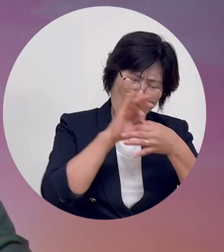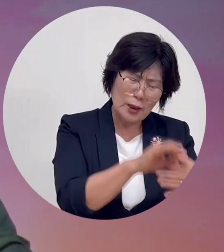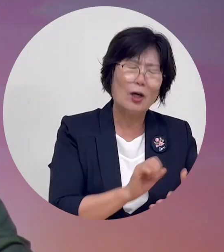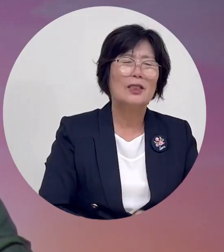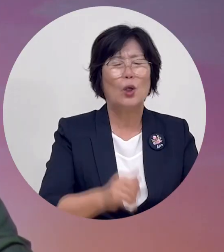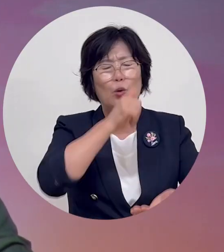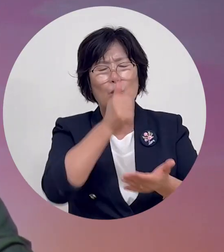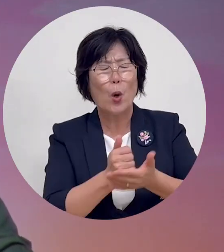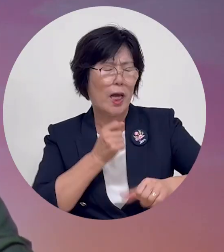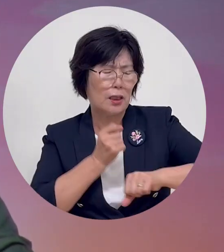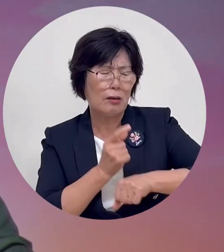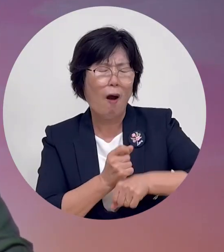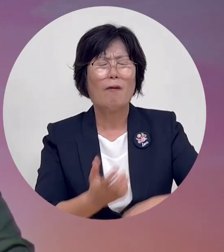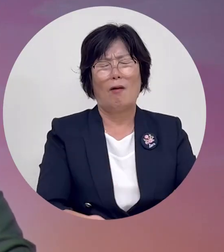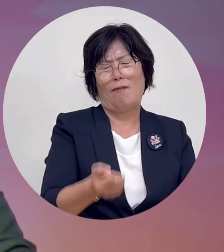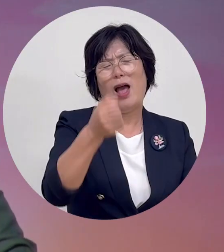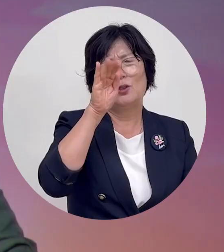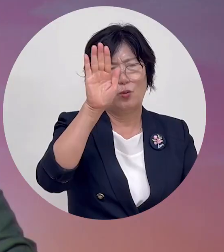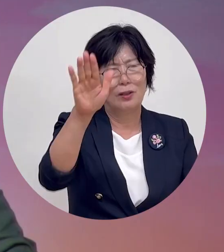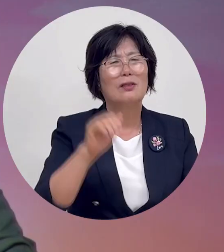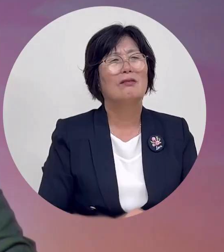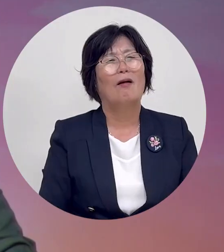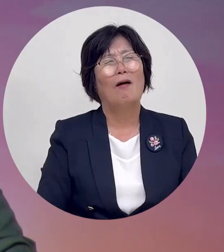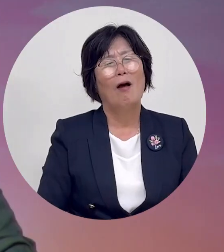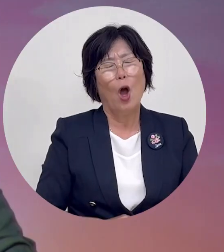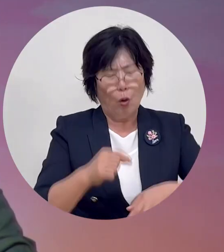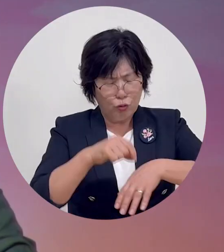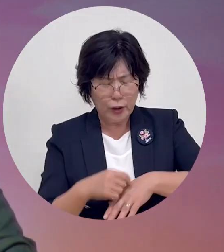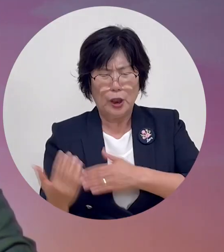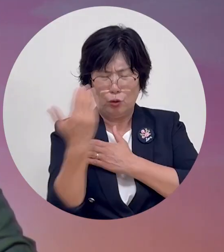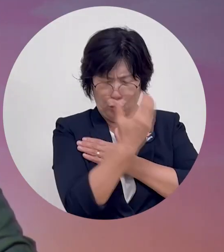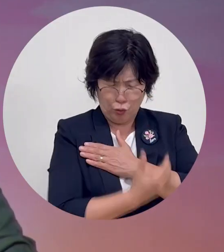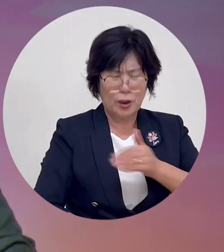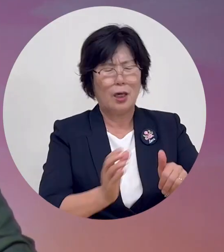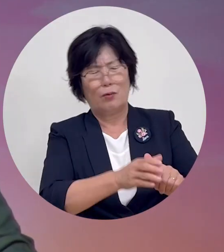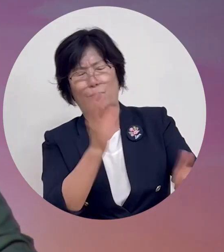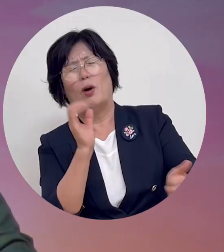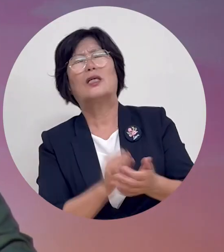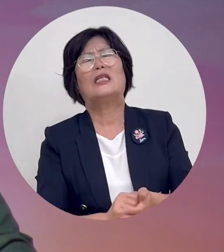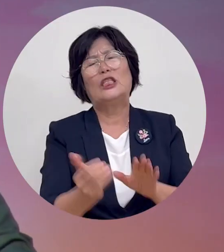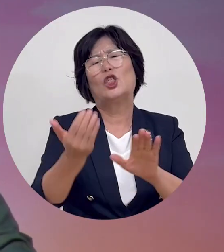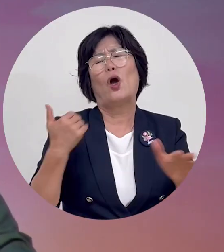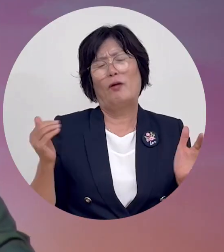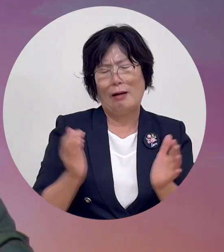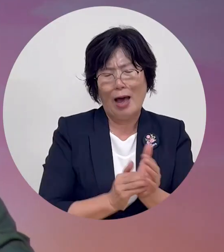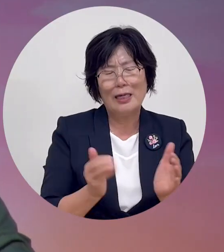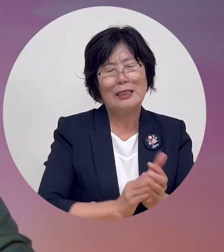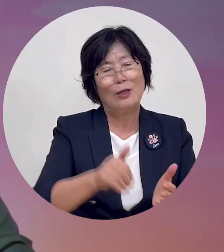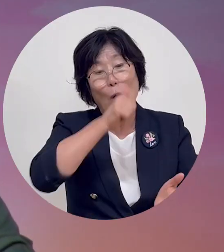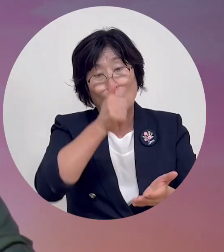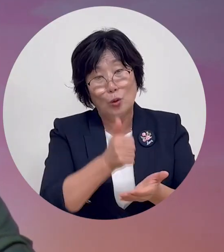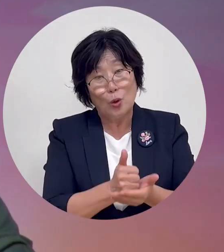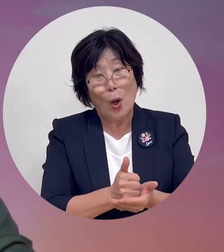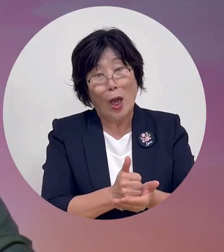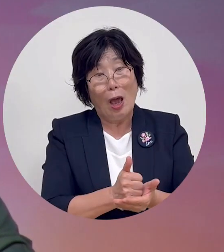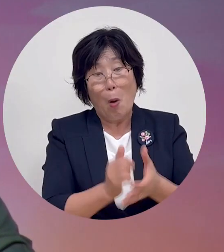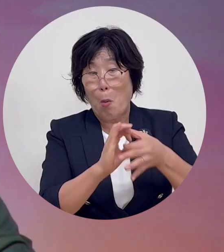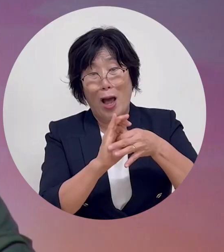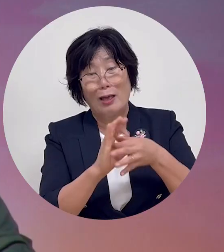우리에게 있어요? 없어요? 있어요. 우리 육체의 장막을 벗기 전까지는 죄와 무관할 자는 단 한 사람도